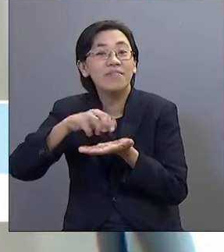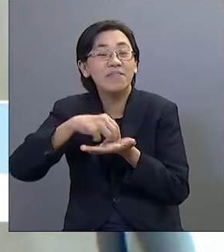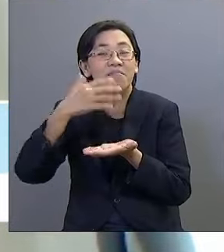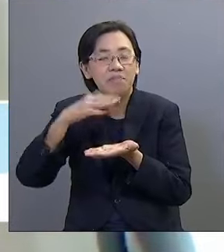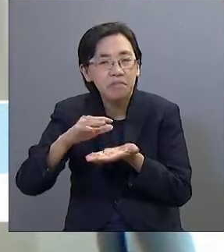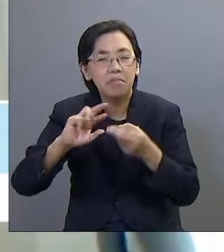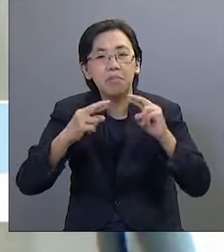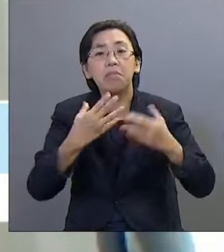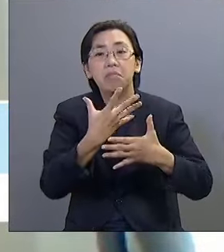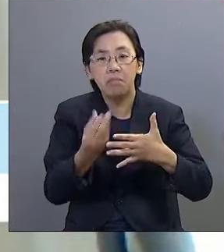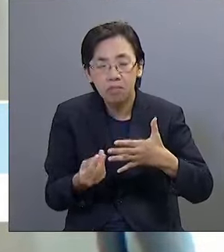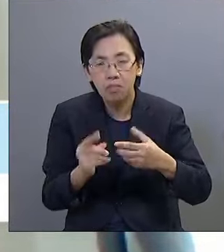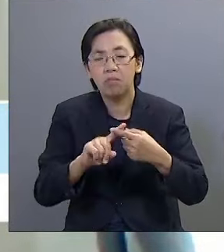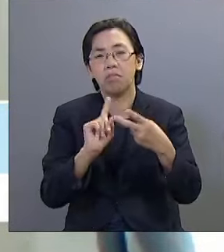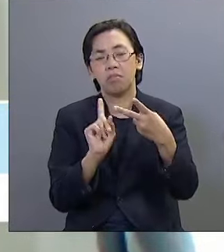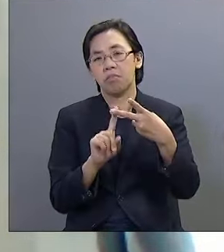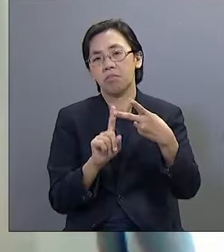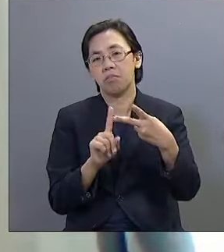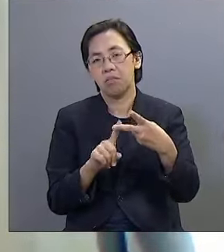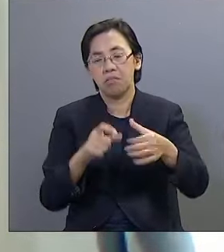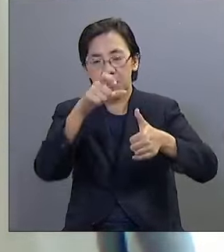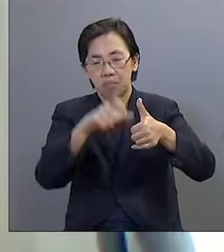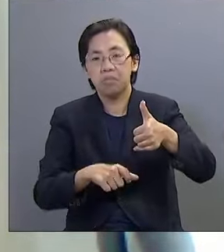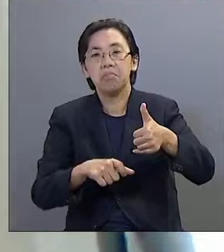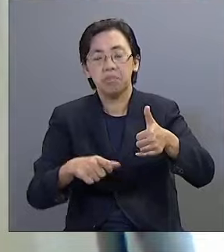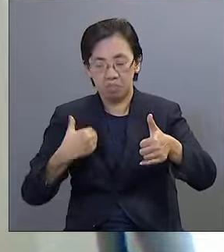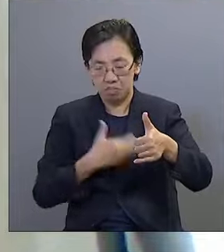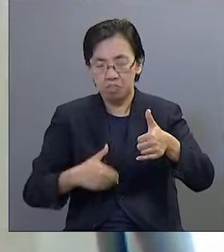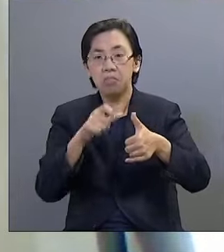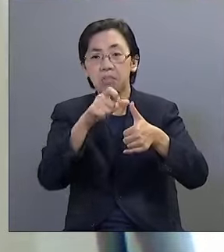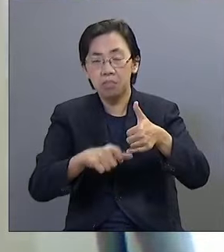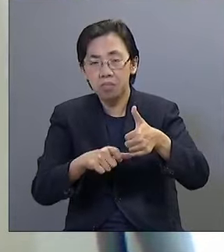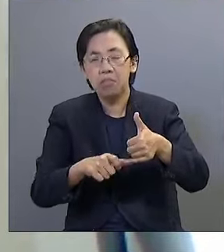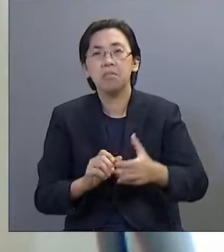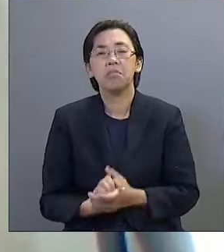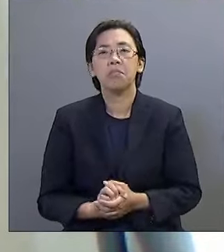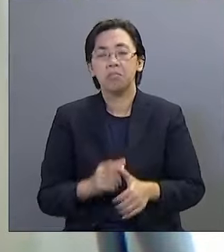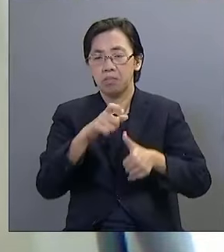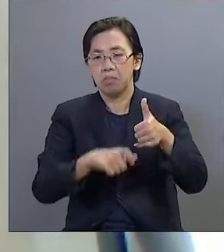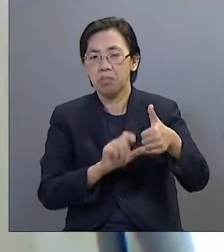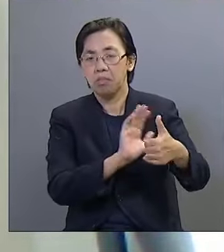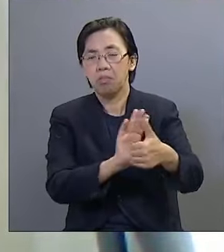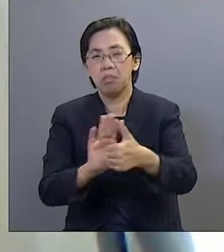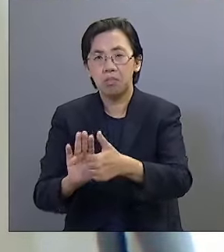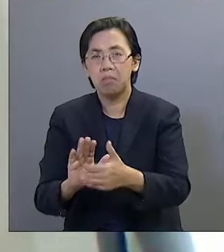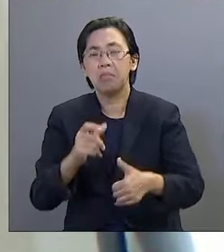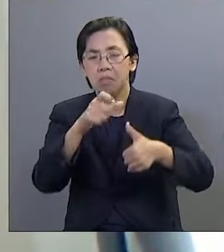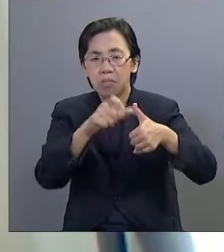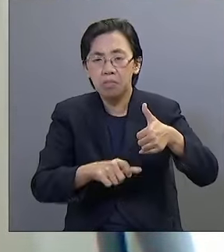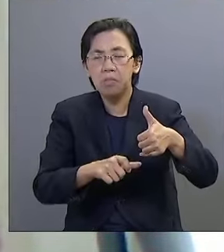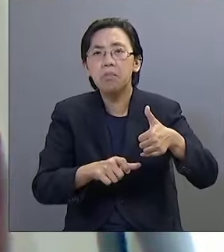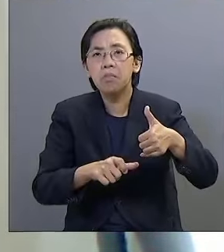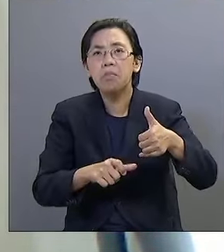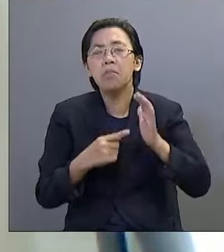ครับ อันที่สองเนี่ยก็คือเป็นเรื่องของพฤติกรรมทางสุขภาพนะครับก็คือจริงๆแล้วต้องดูพฤติกรรมสุขภาพ